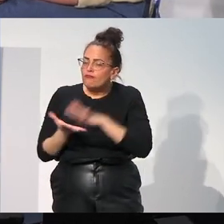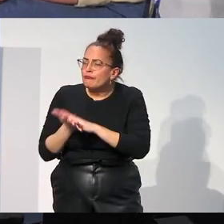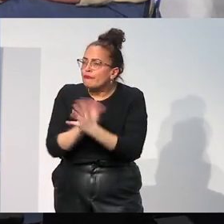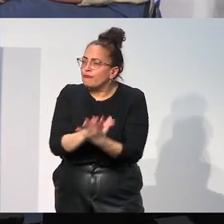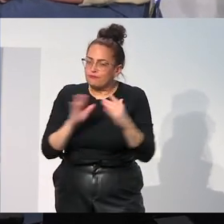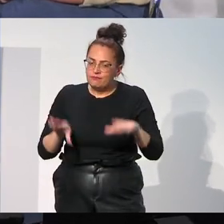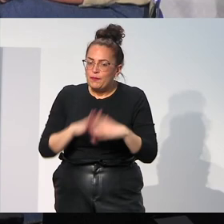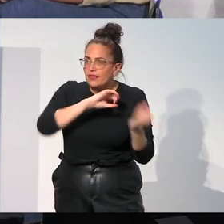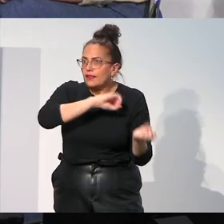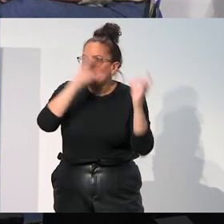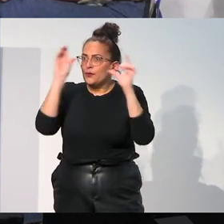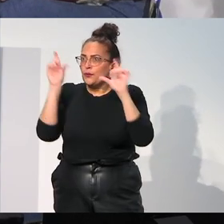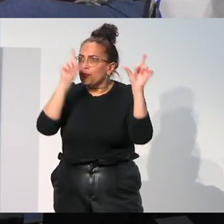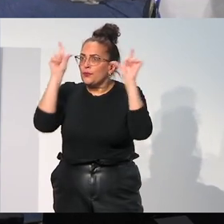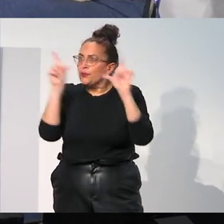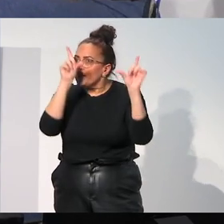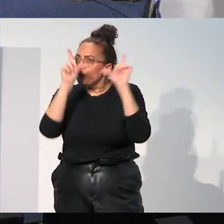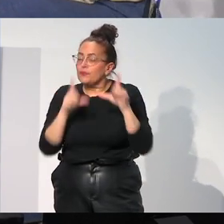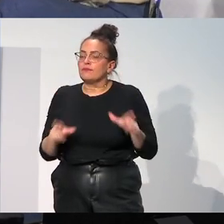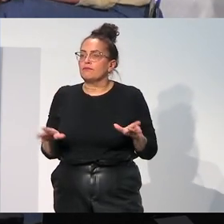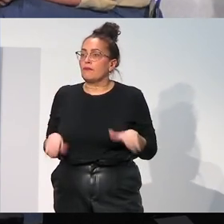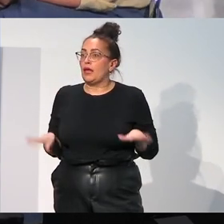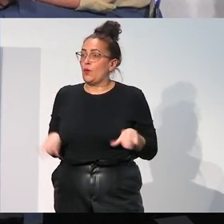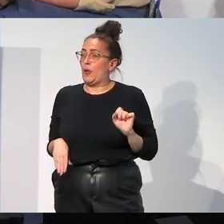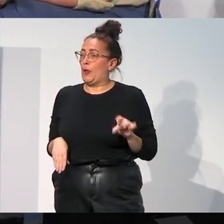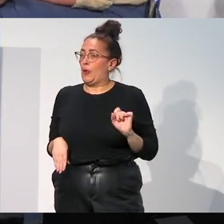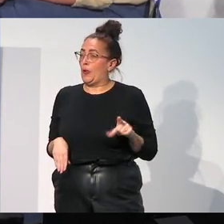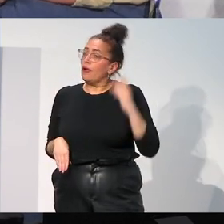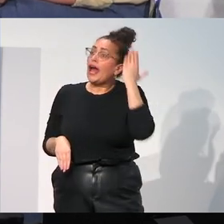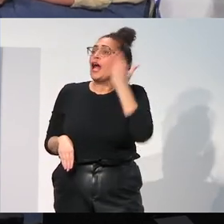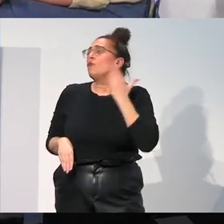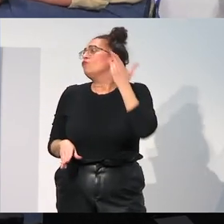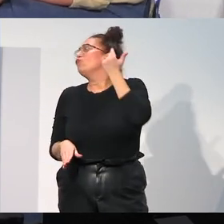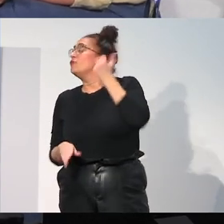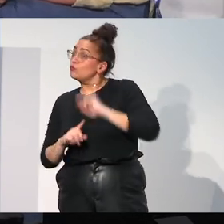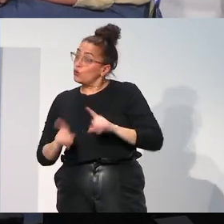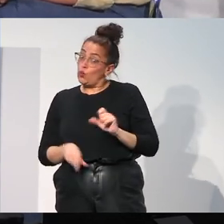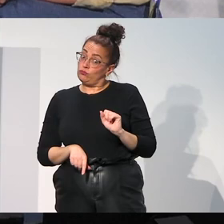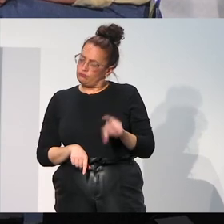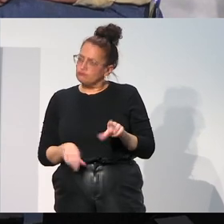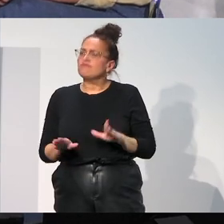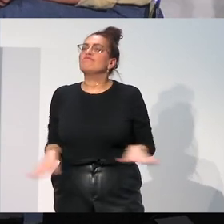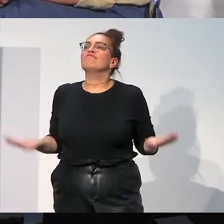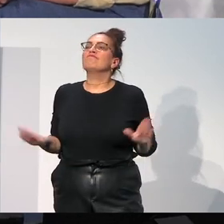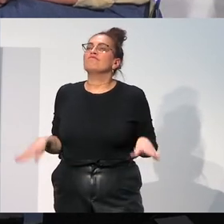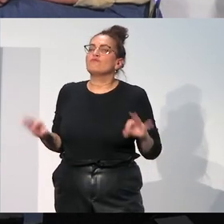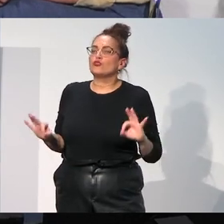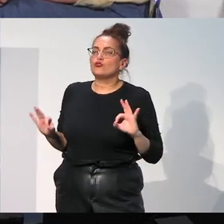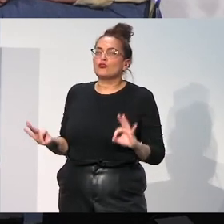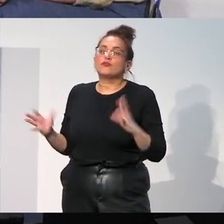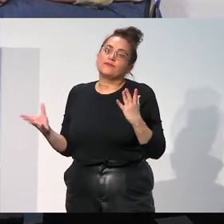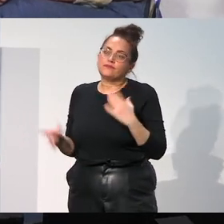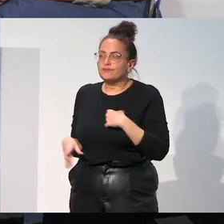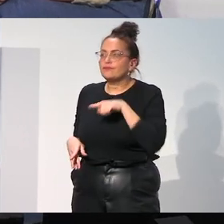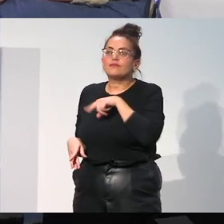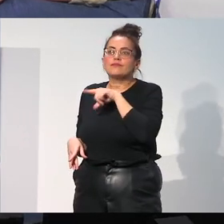aussi de rappeler que c'est un pingouin et pas un autre animal. Et ça, on reviendra aussi sur l'importance que vous donnez, Dominique Guillot, toujours